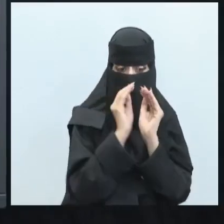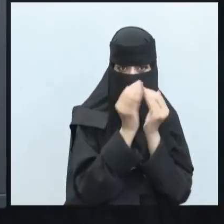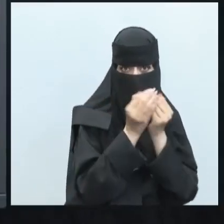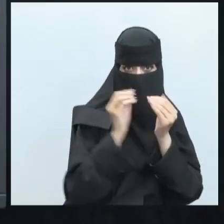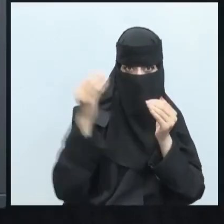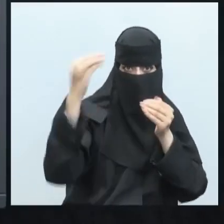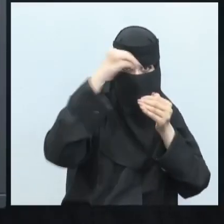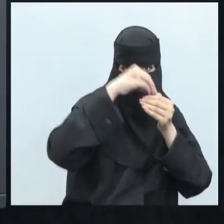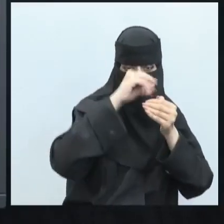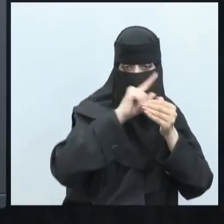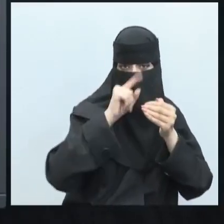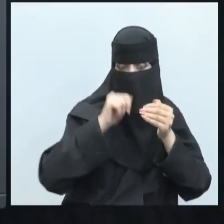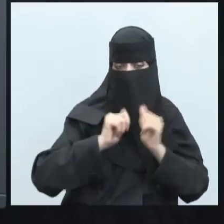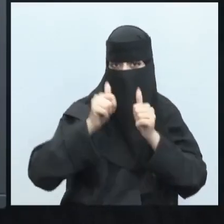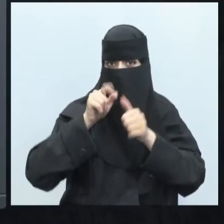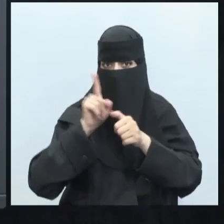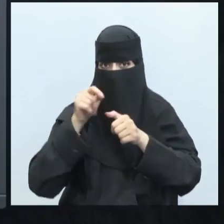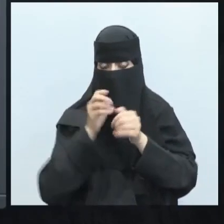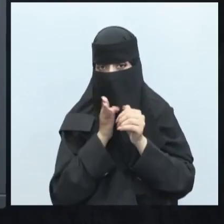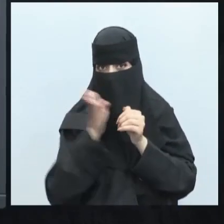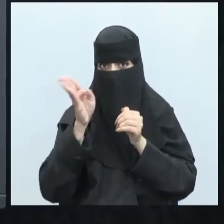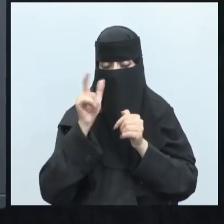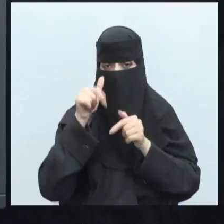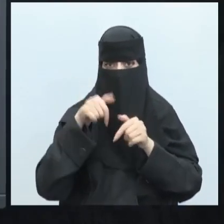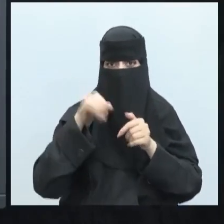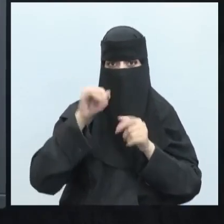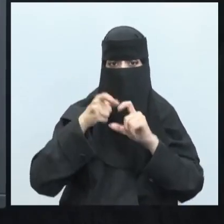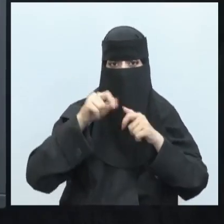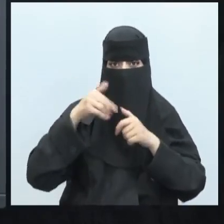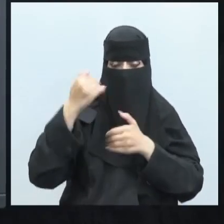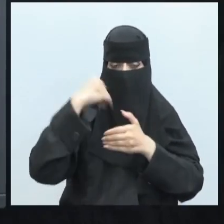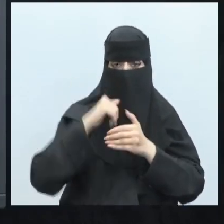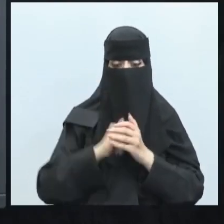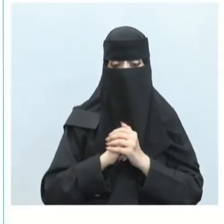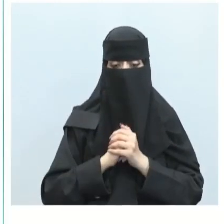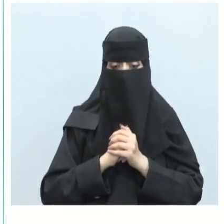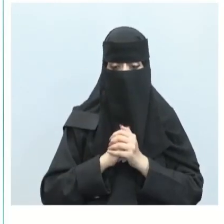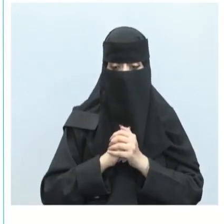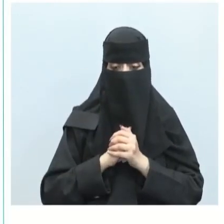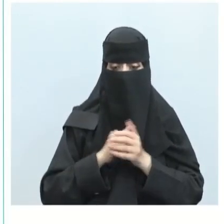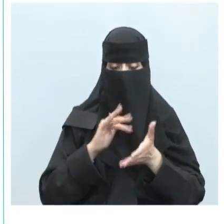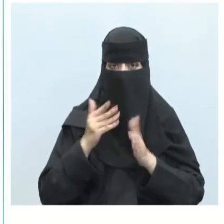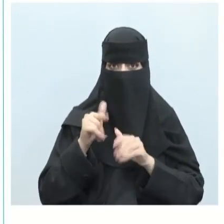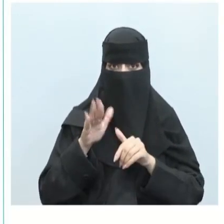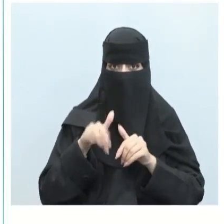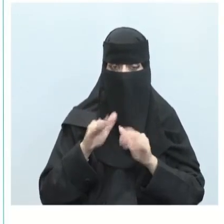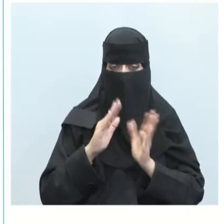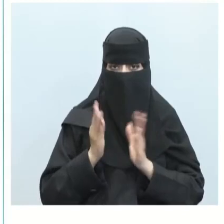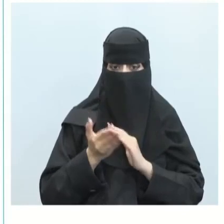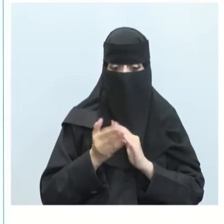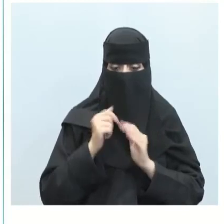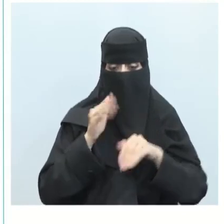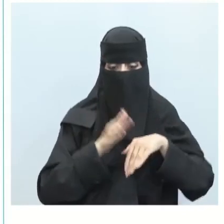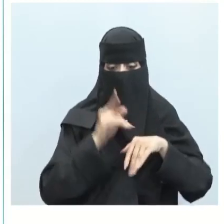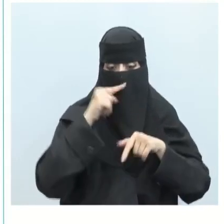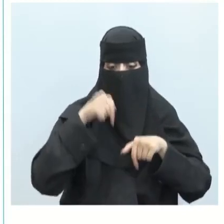هذه المنطقه دون امكانيه الولوج الى المؤسسه الداخليه او الشبكه الداخليه كما ذكرنا يتم